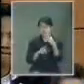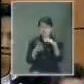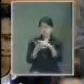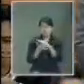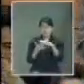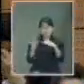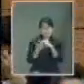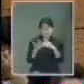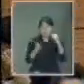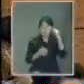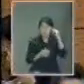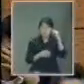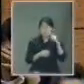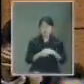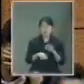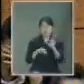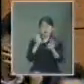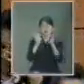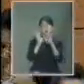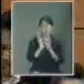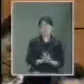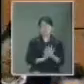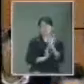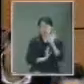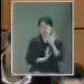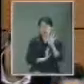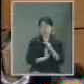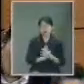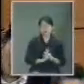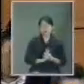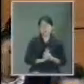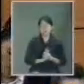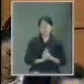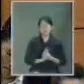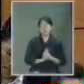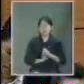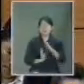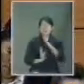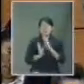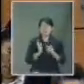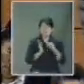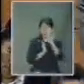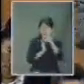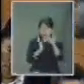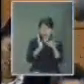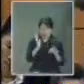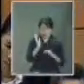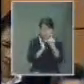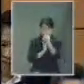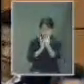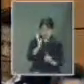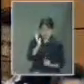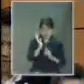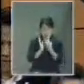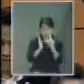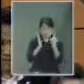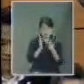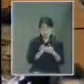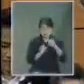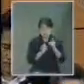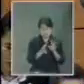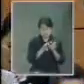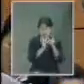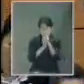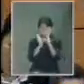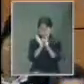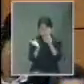ขึ้นมา5คนพอตั้งขึ้นมา5คนปั๊บอาชีวะภาคไม่มีในกฎหมายนะครับท่านนาย